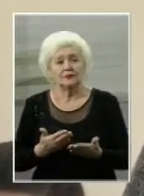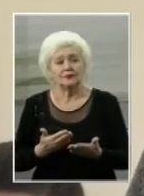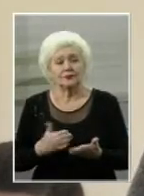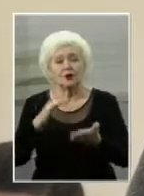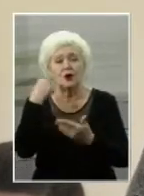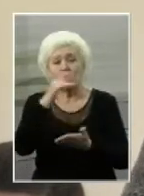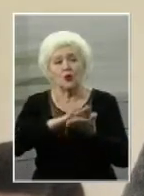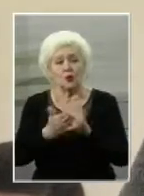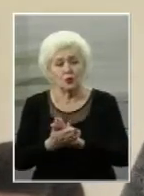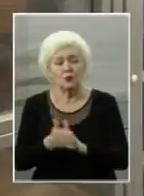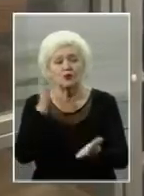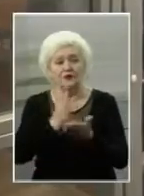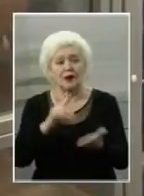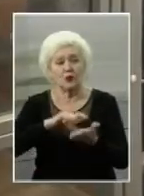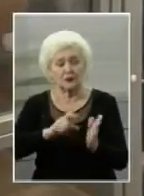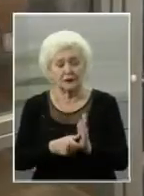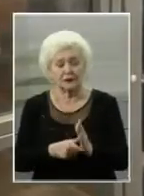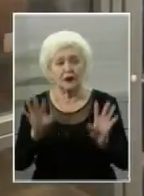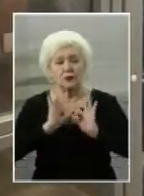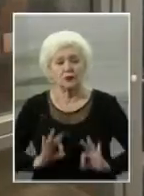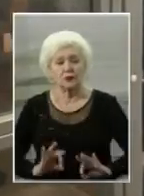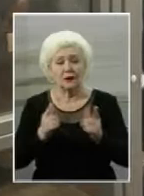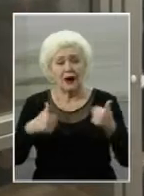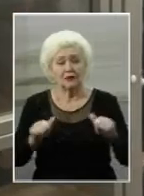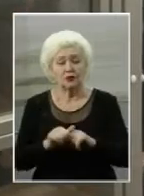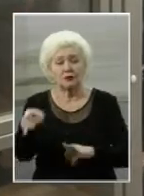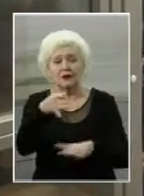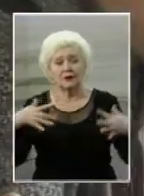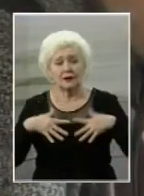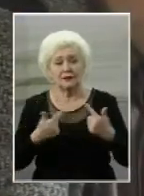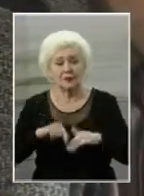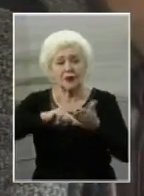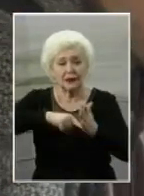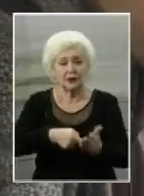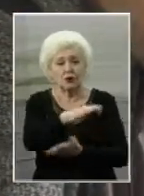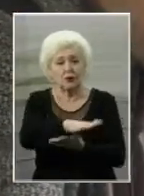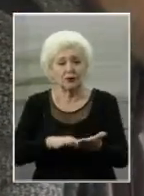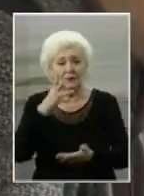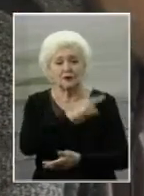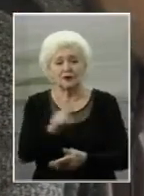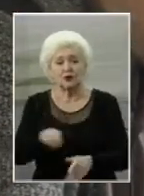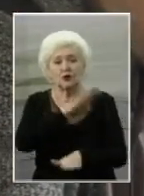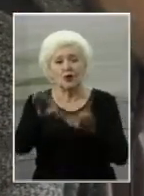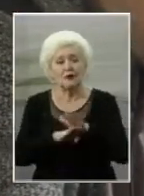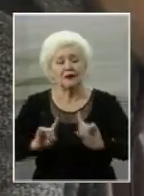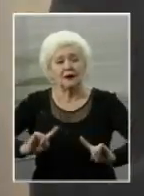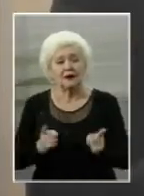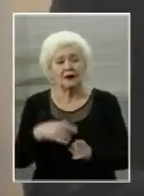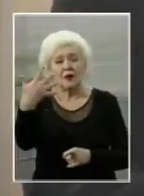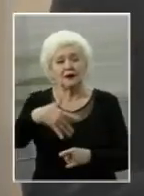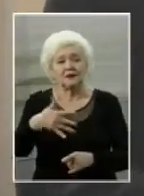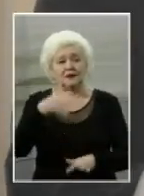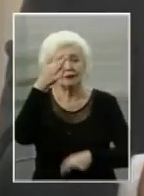в умовах, тобто є в квартирі. Прокуратура Автономної Республіки Крим наполягає на продовженні терміну тримання під вартою на 50